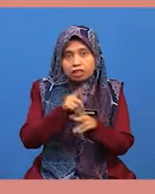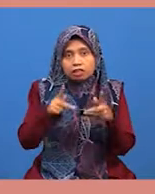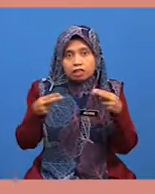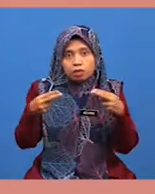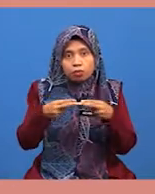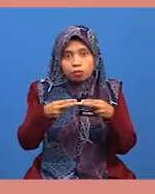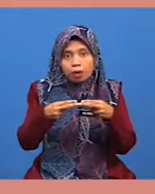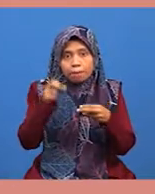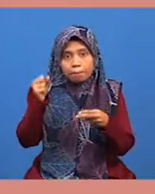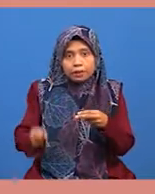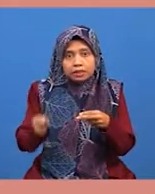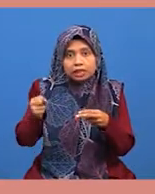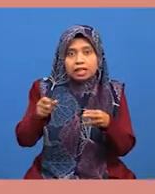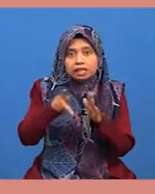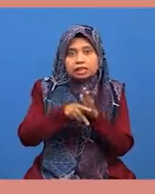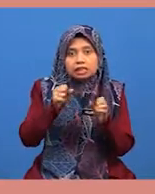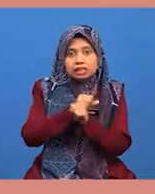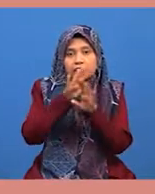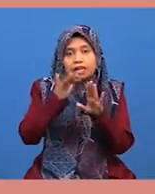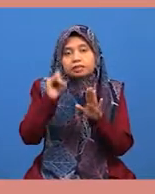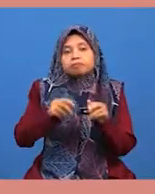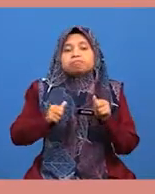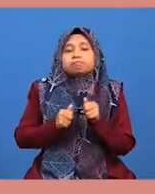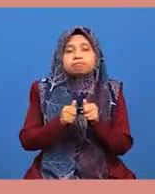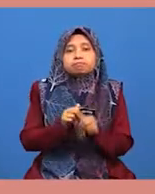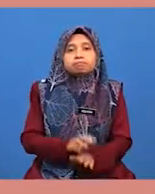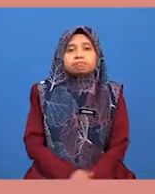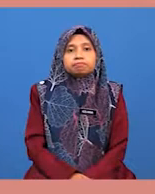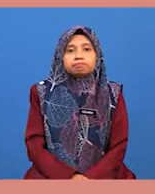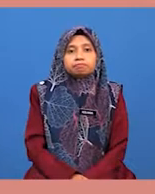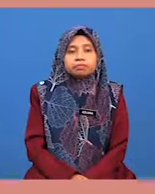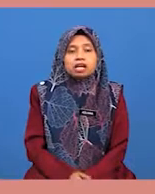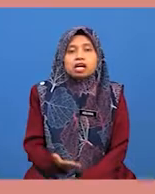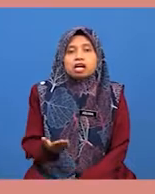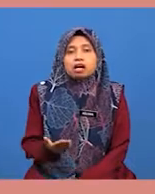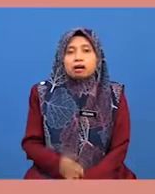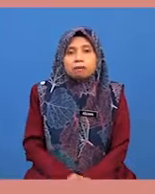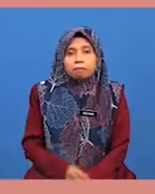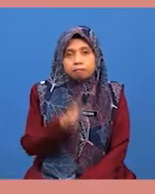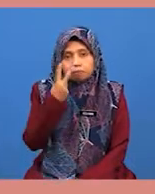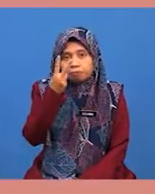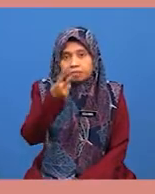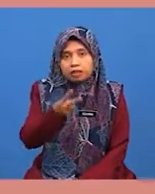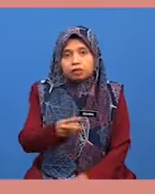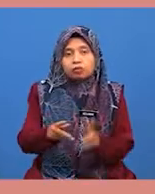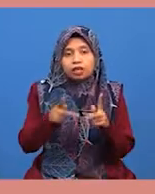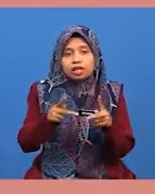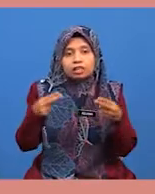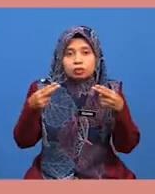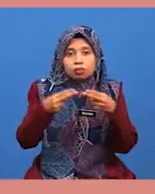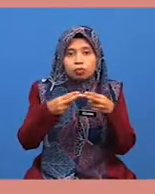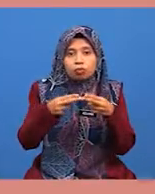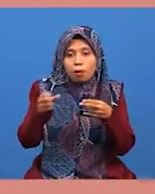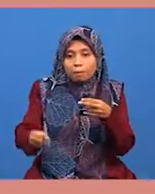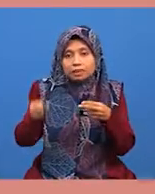kata hubung pancangan keterangan yang diberikan. Sila perhatikan kata hubung